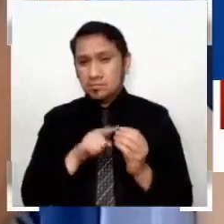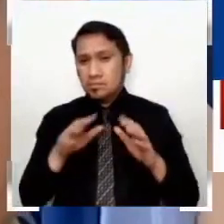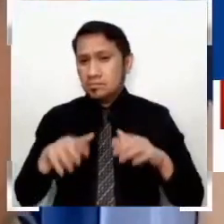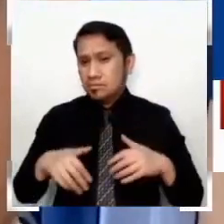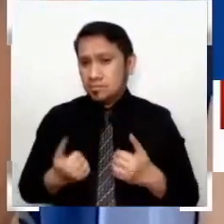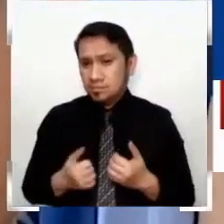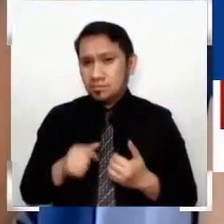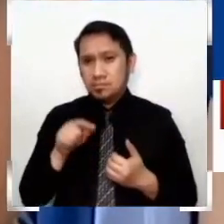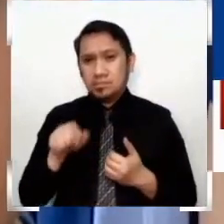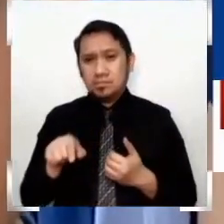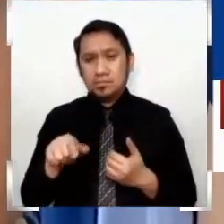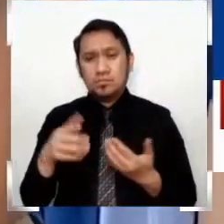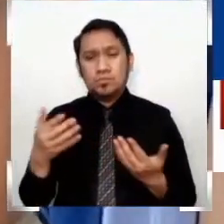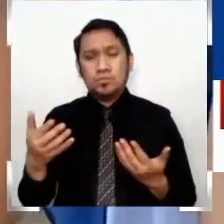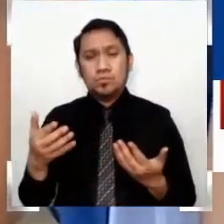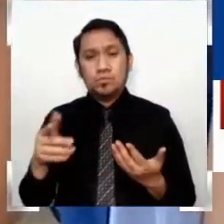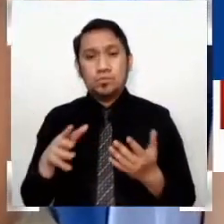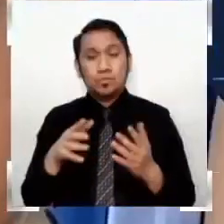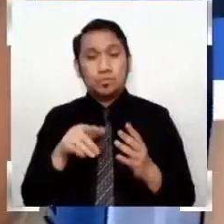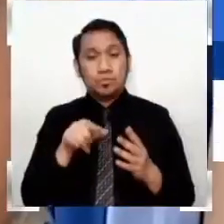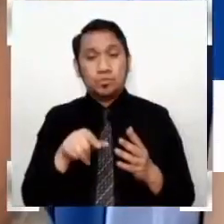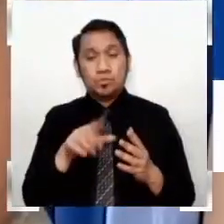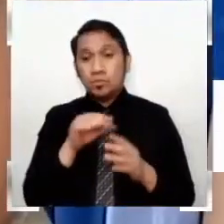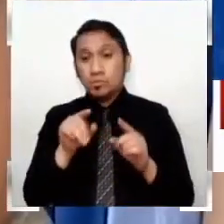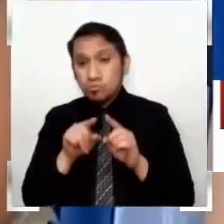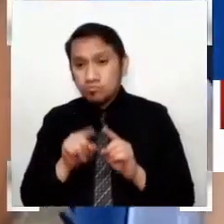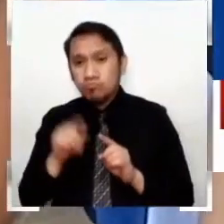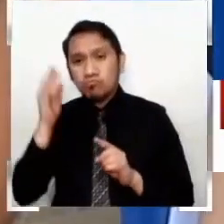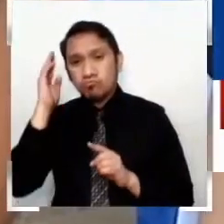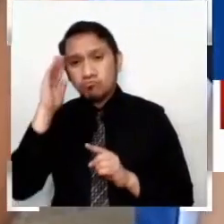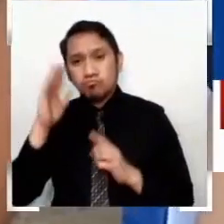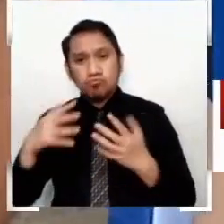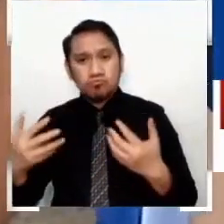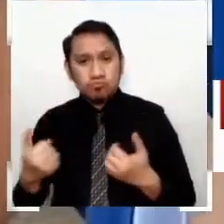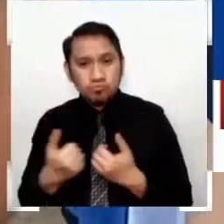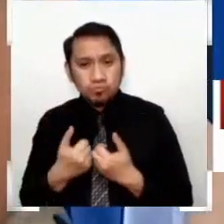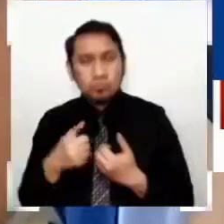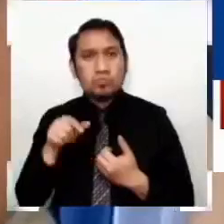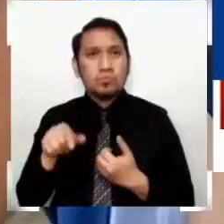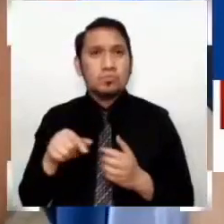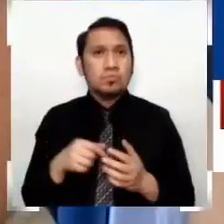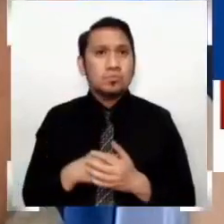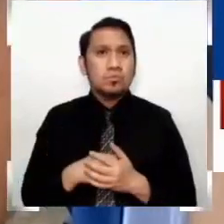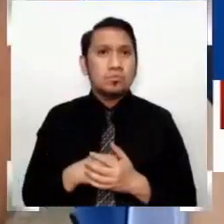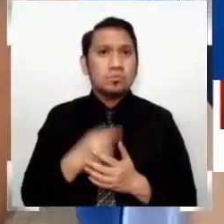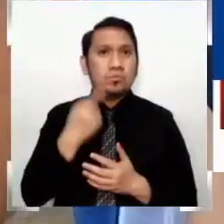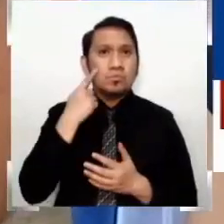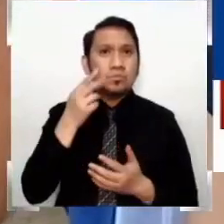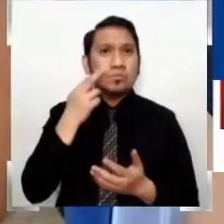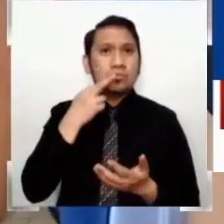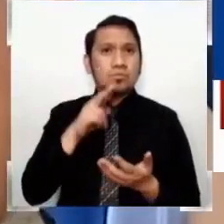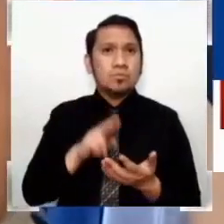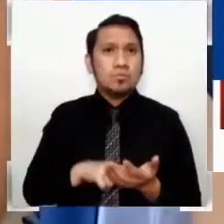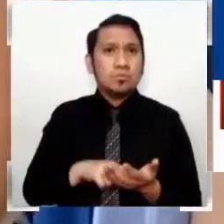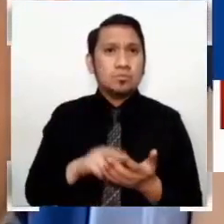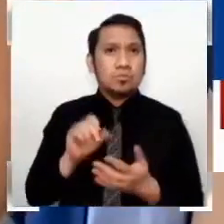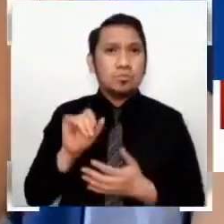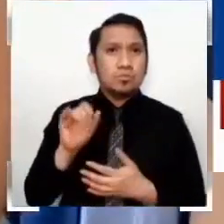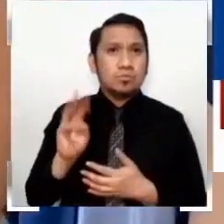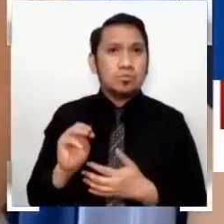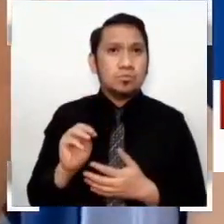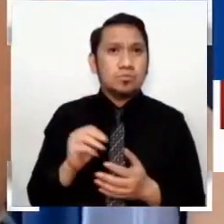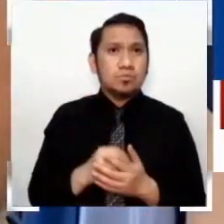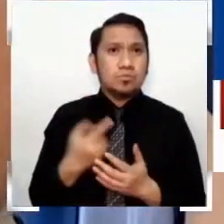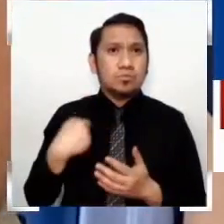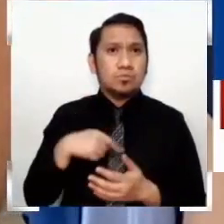ma-identify natin ang mga challenges na kakaharapin ng mga telcos sa registration ng SIM. Ang government po kasi ay